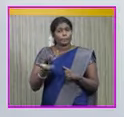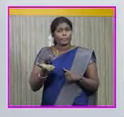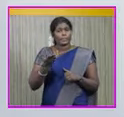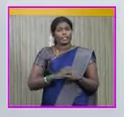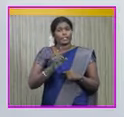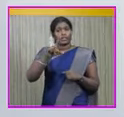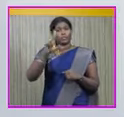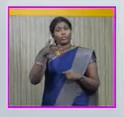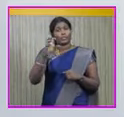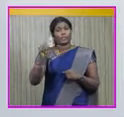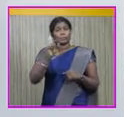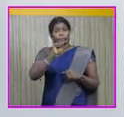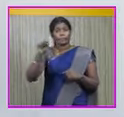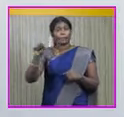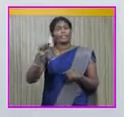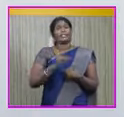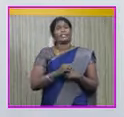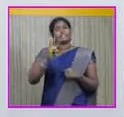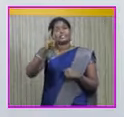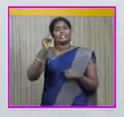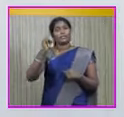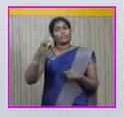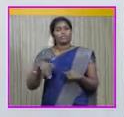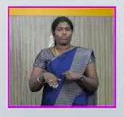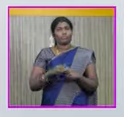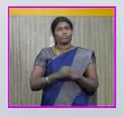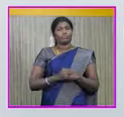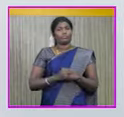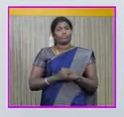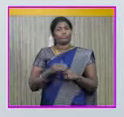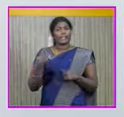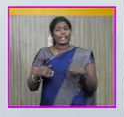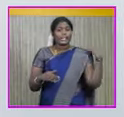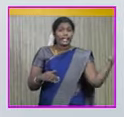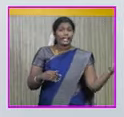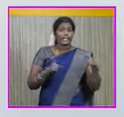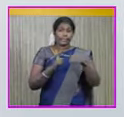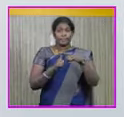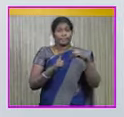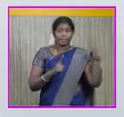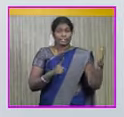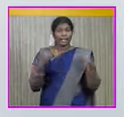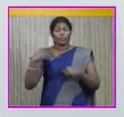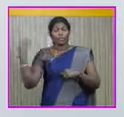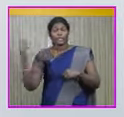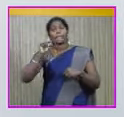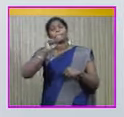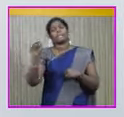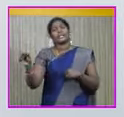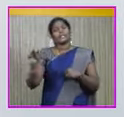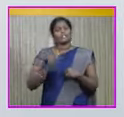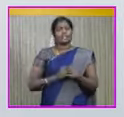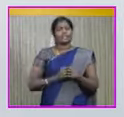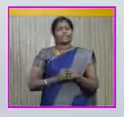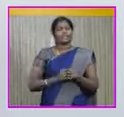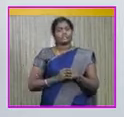180 மைனஸ் 40 அப்படின்னு வரும். ஏன்னா இடது பக்கம் நமக்கு ப்ளஸ் 40 இருந்தது, வலது பக்கம் போகும்போது மைனஸ்